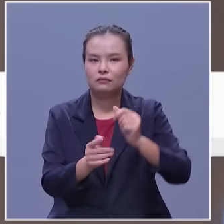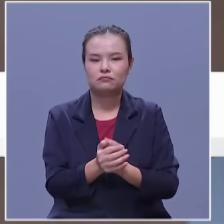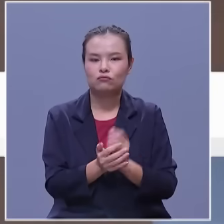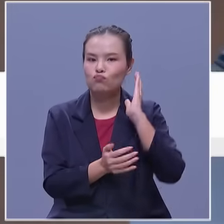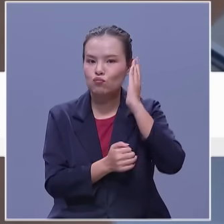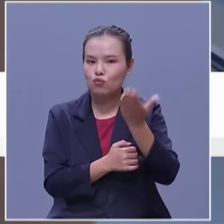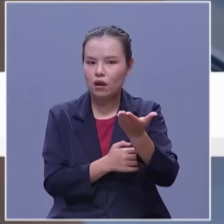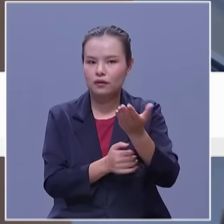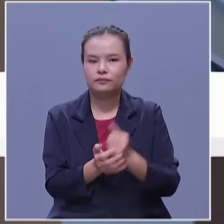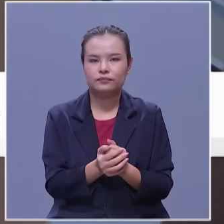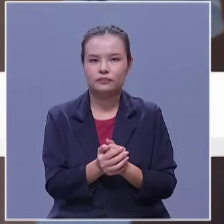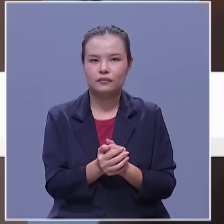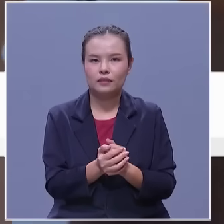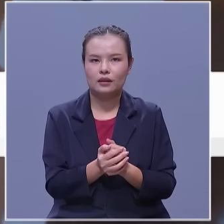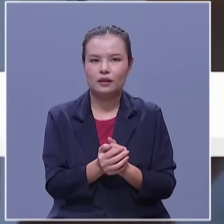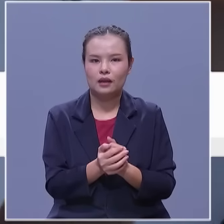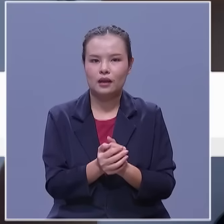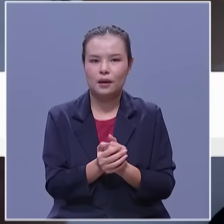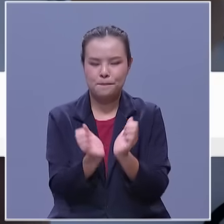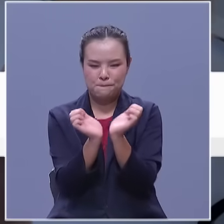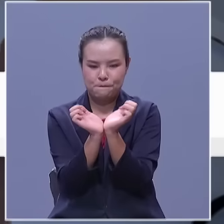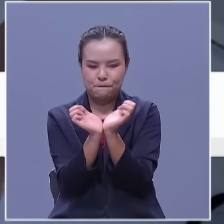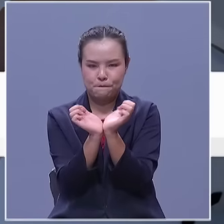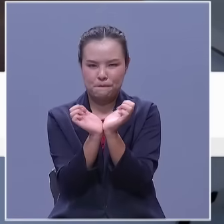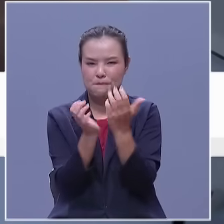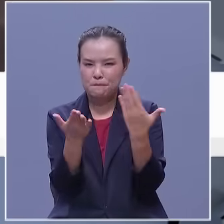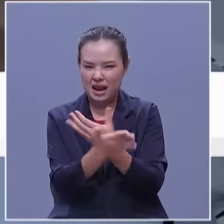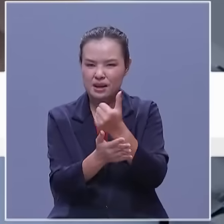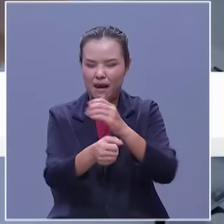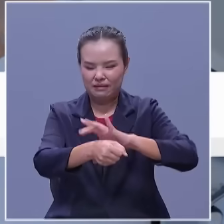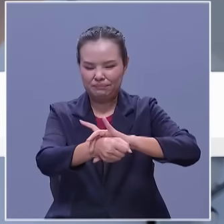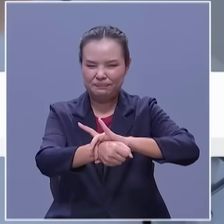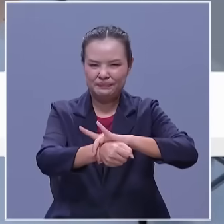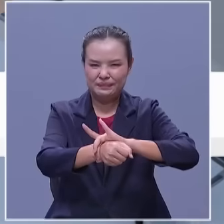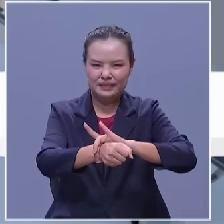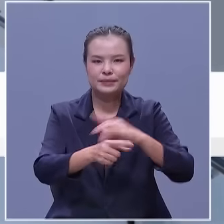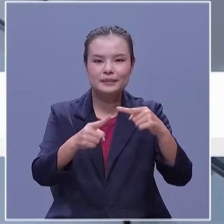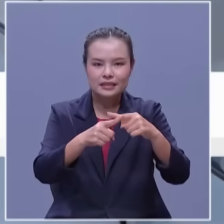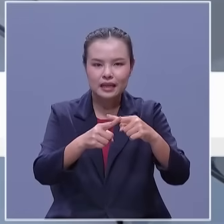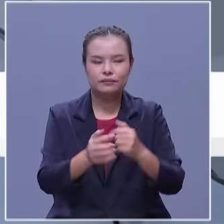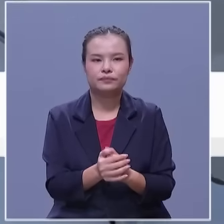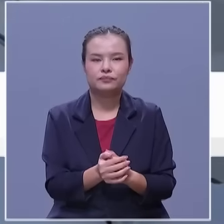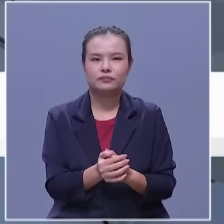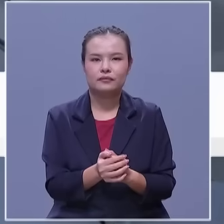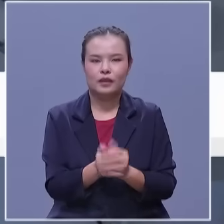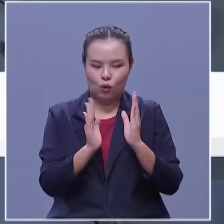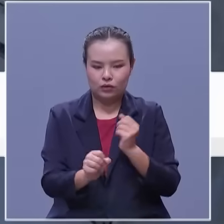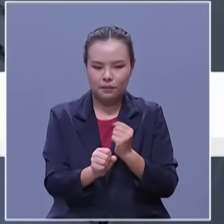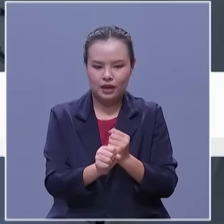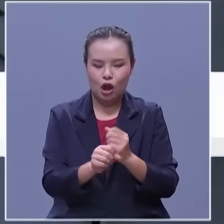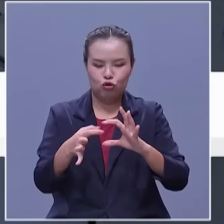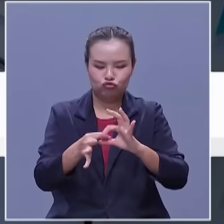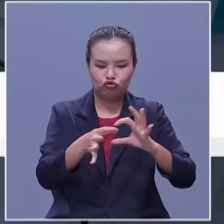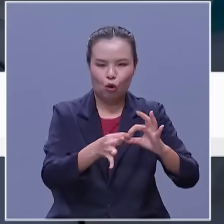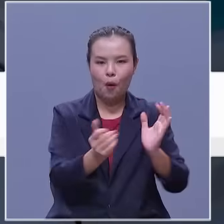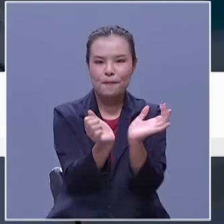ว่าให้ผู้คุมเปลี่ยนโซ่ตรวนให้ใหม่ได้ไเหมือนมันเจ็บลักษณะนี้ผู้คุ้มก็เอาโซ่มาเปลี่ยนให้แต่